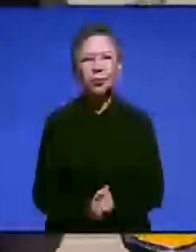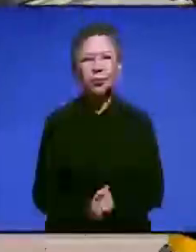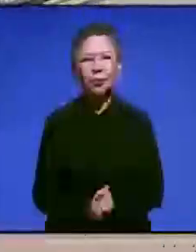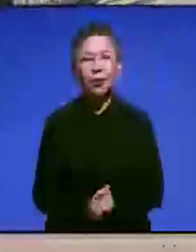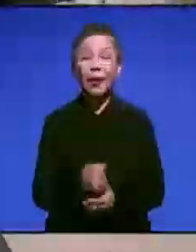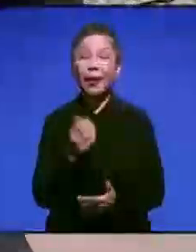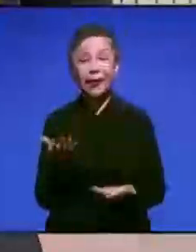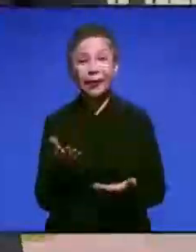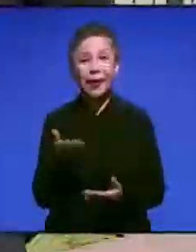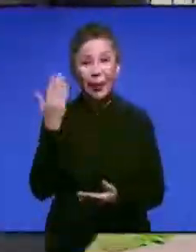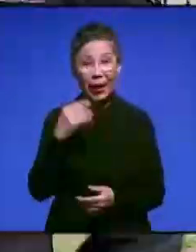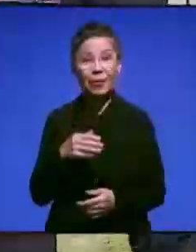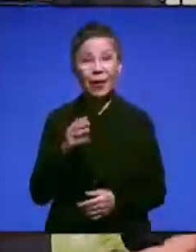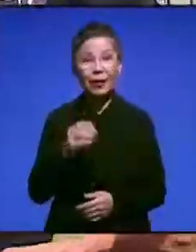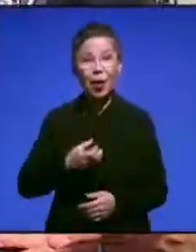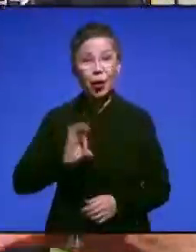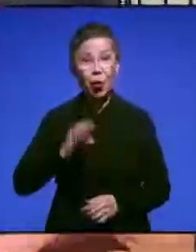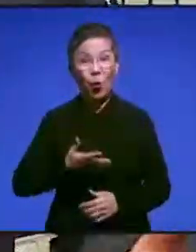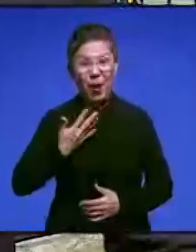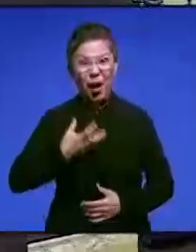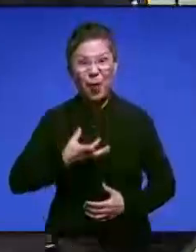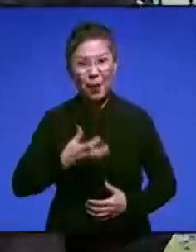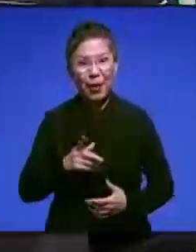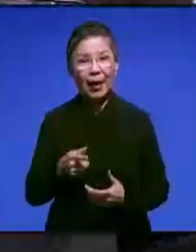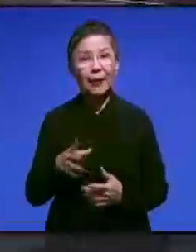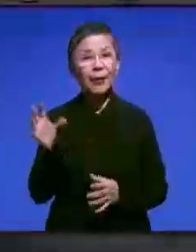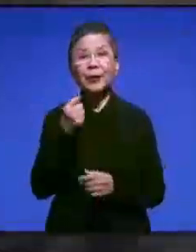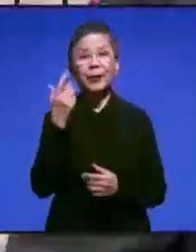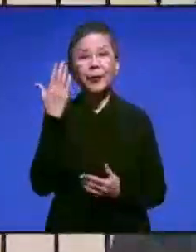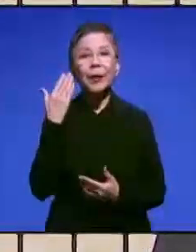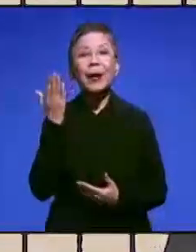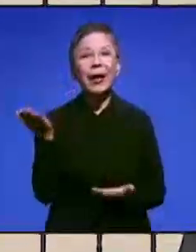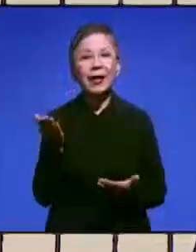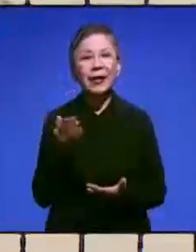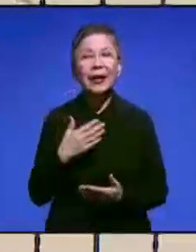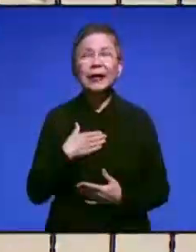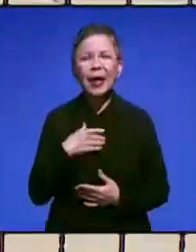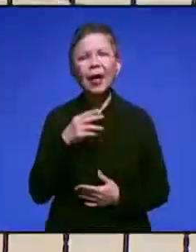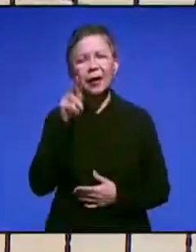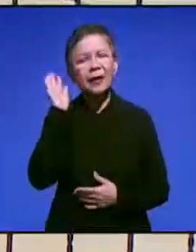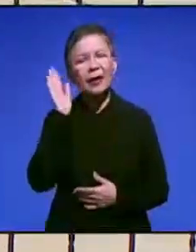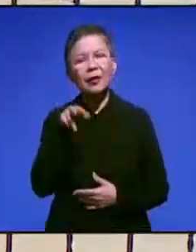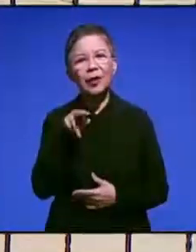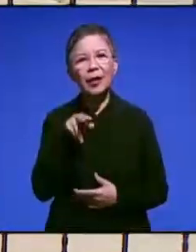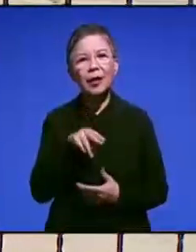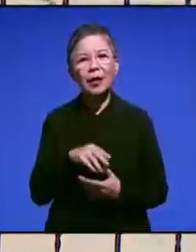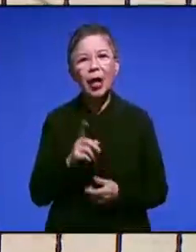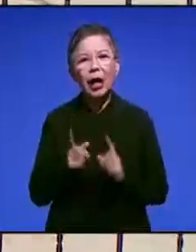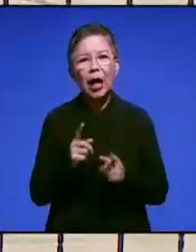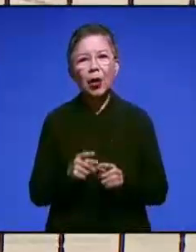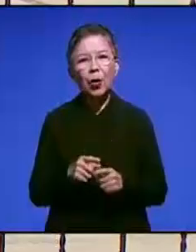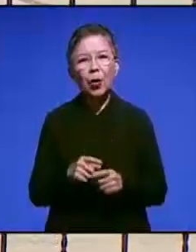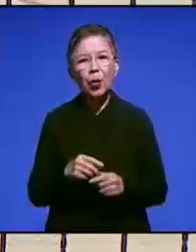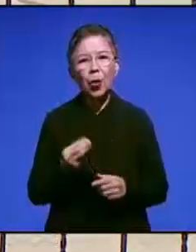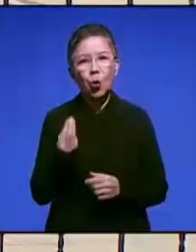Mbak Bisi, Mbak, kemarin Pak Jokowi marah-marah di pidatonya, tanggapannya seperti apa nih? Ya buat saya sih kalau yang namanya atasan